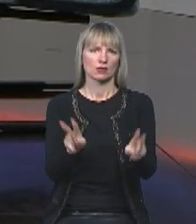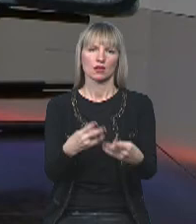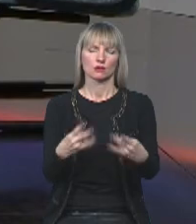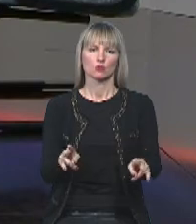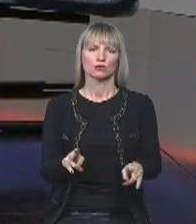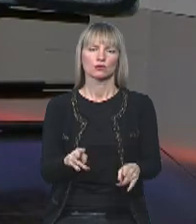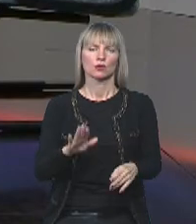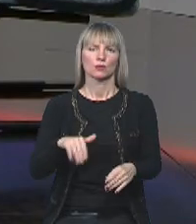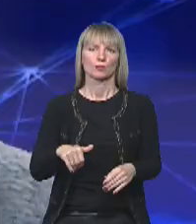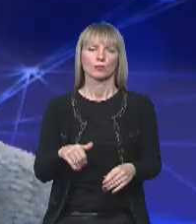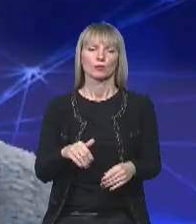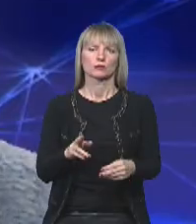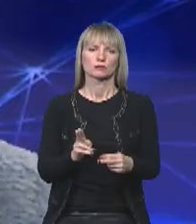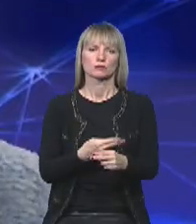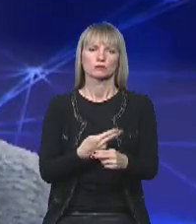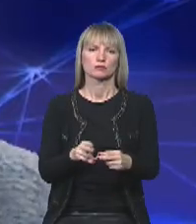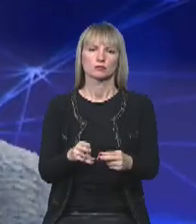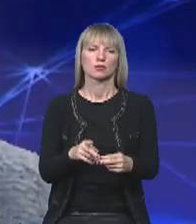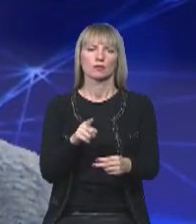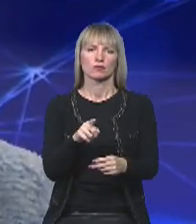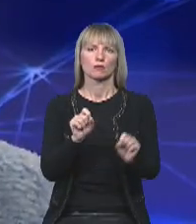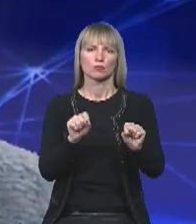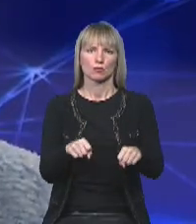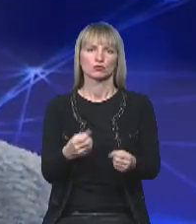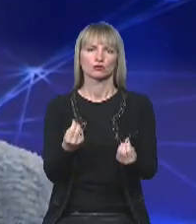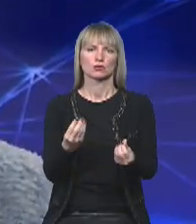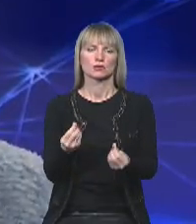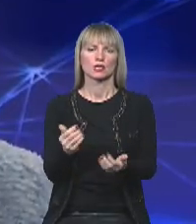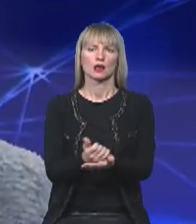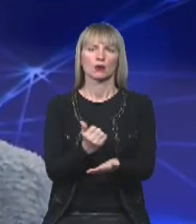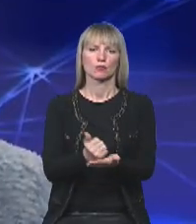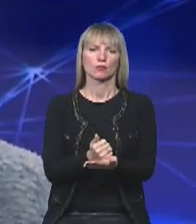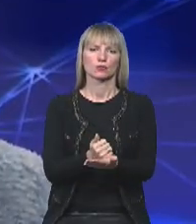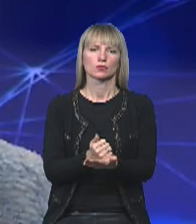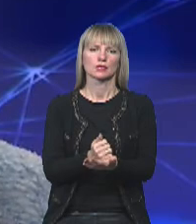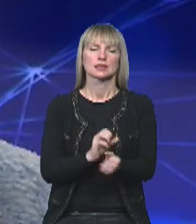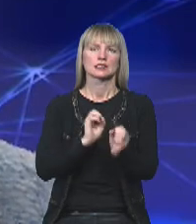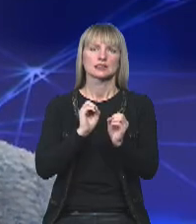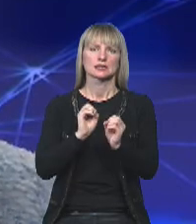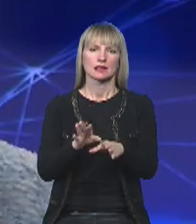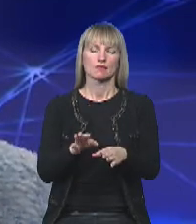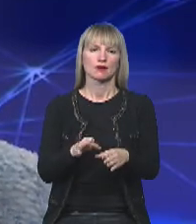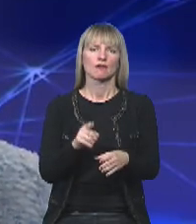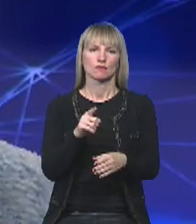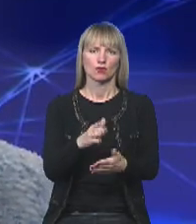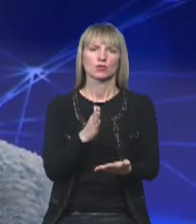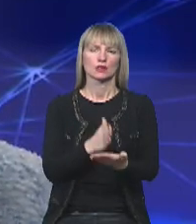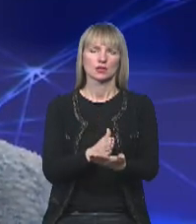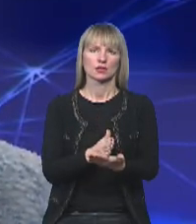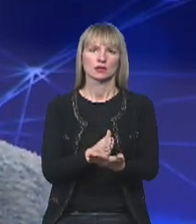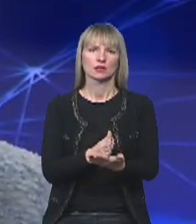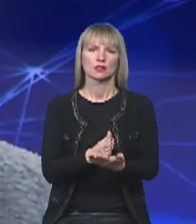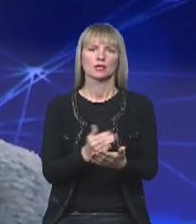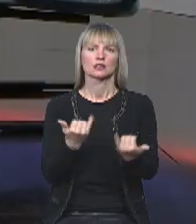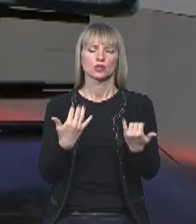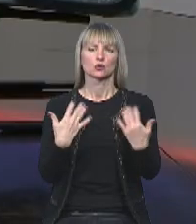сортировать остальное, конечно, вы на это можете еще заработать, сдавая его в пункты приема. Вони є. Конечно, они сейчас